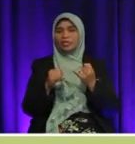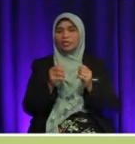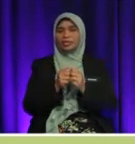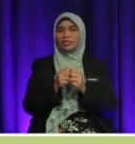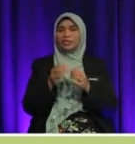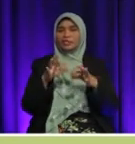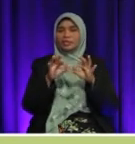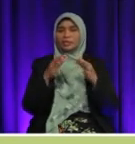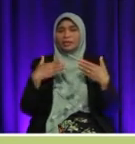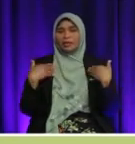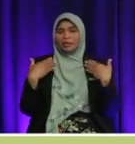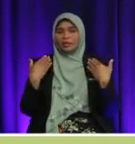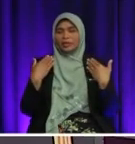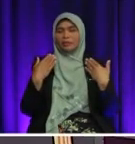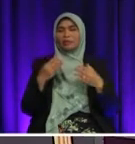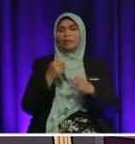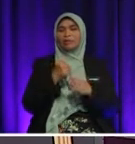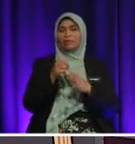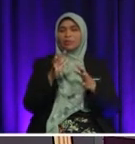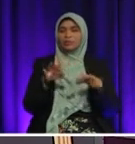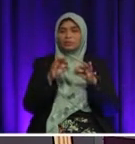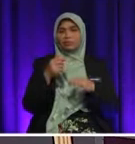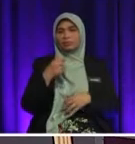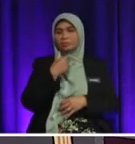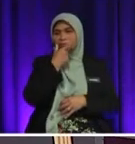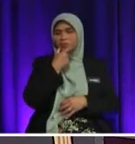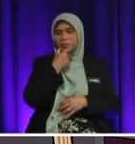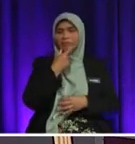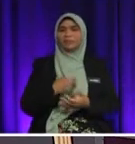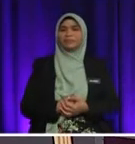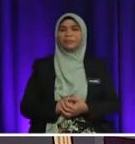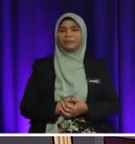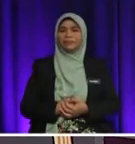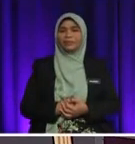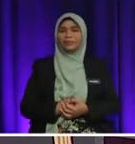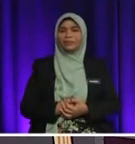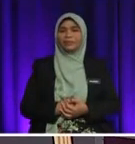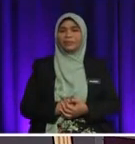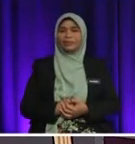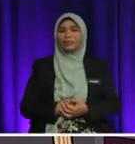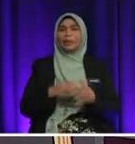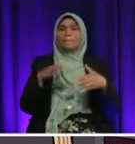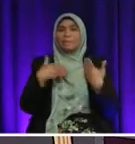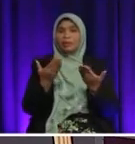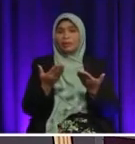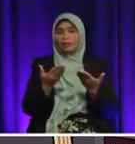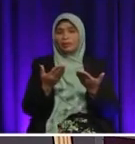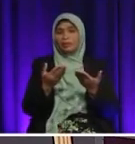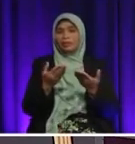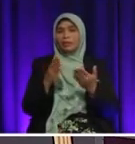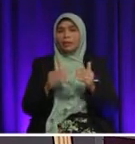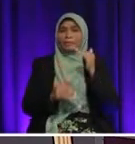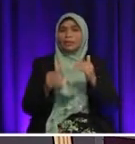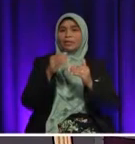ataupun cerita duka. Faham, jadi cikgu? Kita nak tengok ya, bagaimana binaan